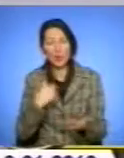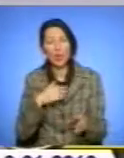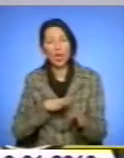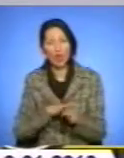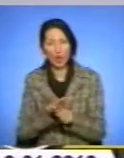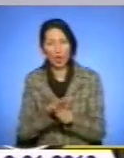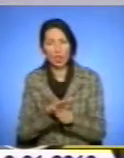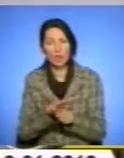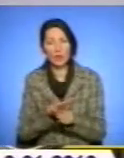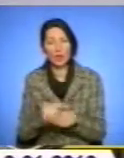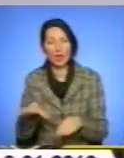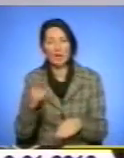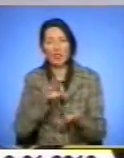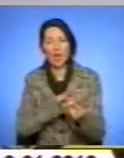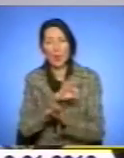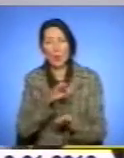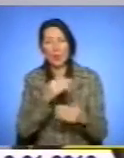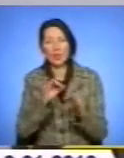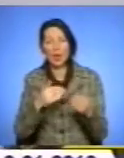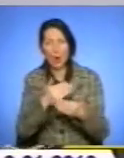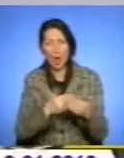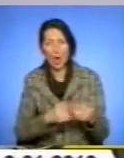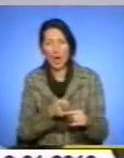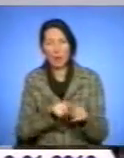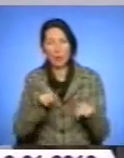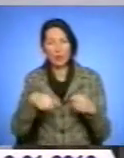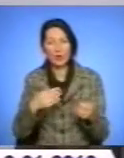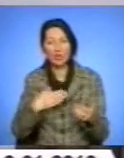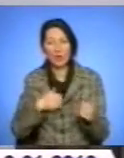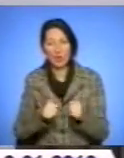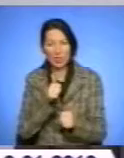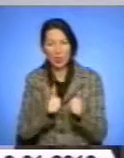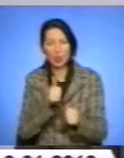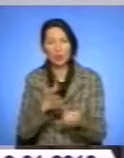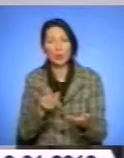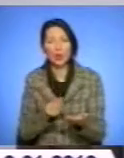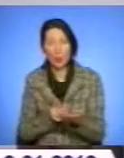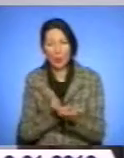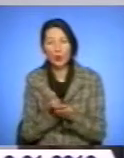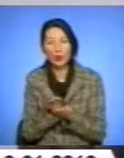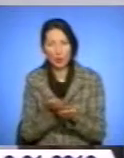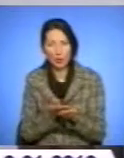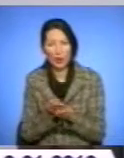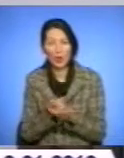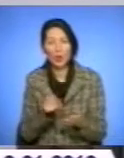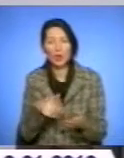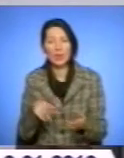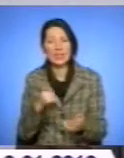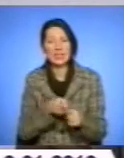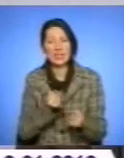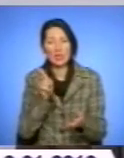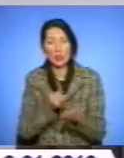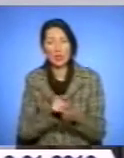виконали. Всі проекти і програми, які подавалися до нас на конкурс, ми профінансували. Тому, в принципі, ті зобов'язання в